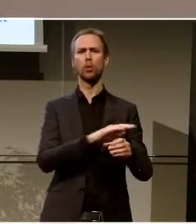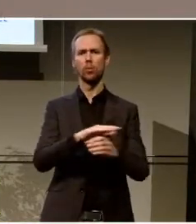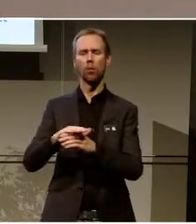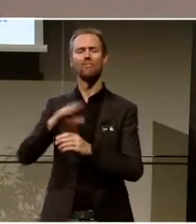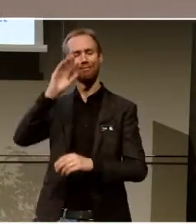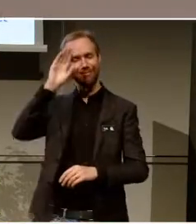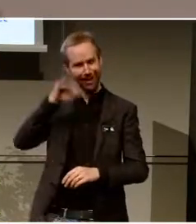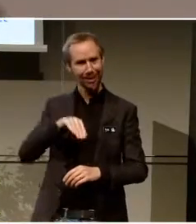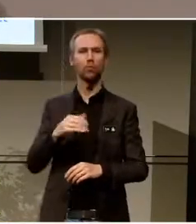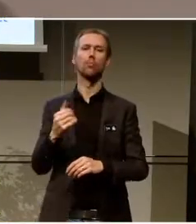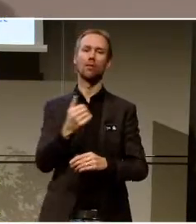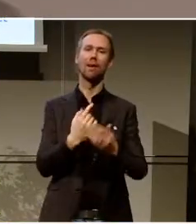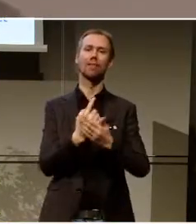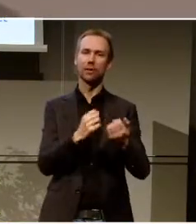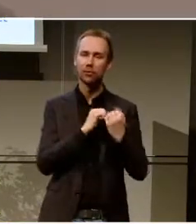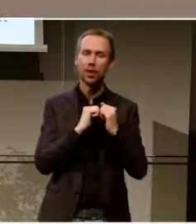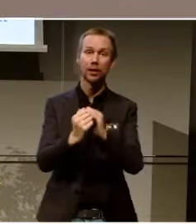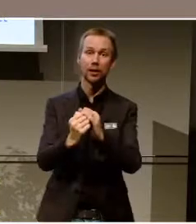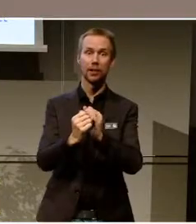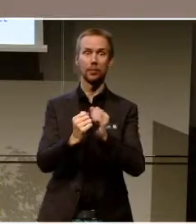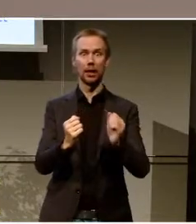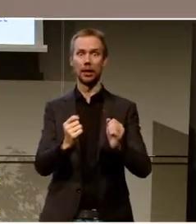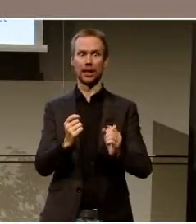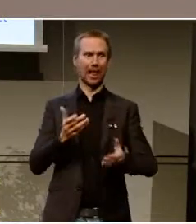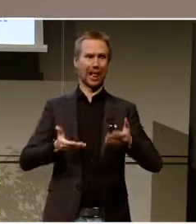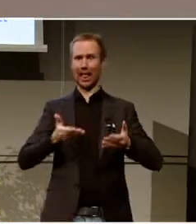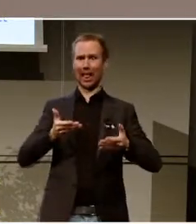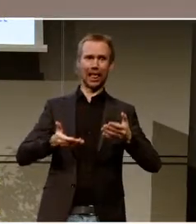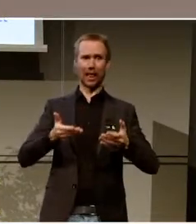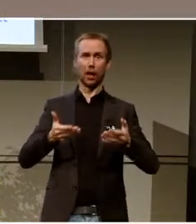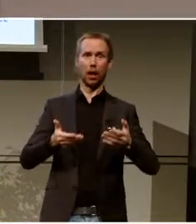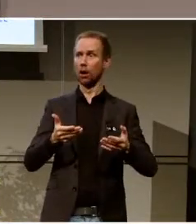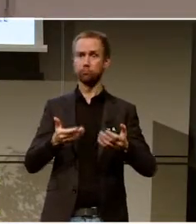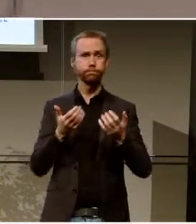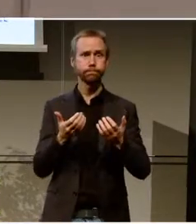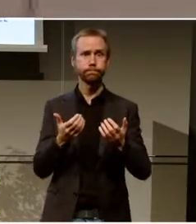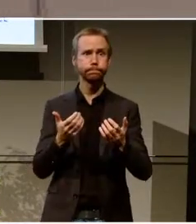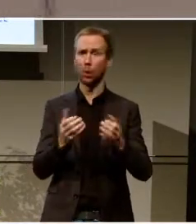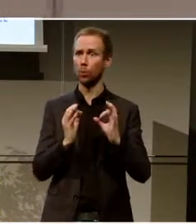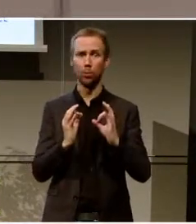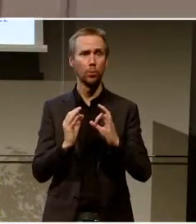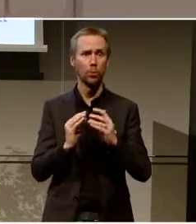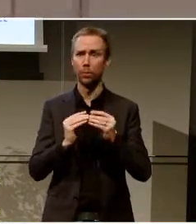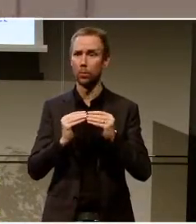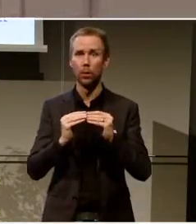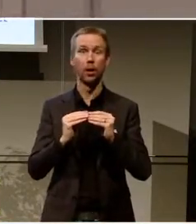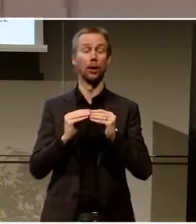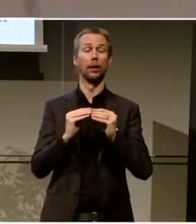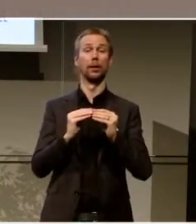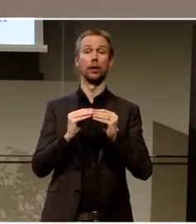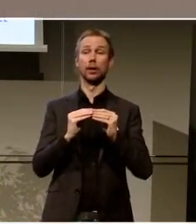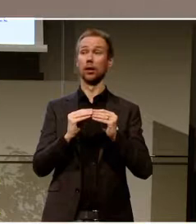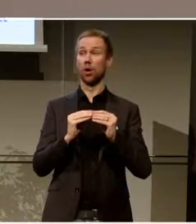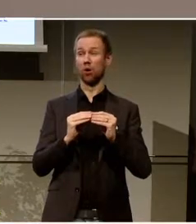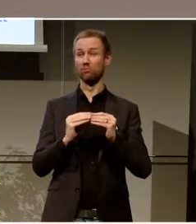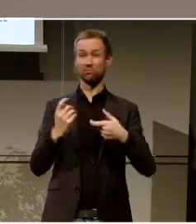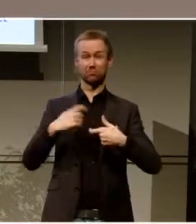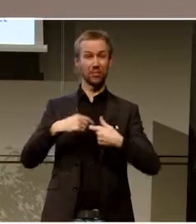göra saker. Däremot så är man kanske lite villrådig i vissa fall och inte riktigt vet. Och det kan man då säga om vår